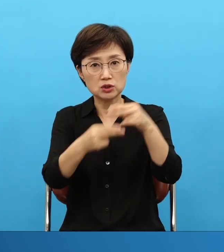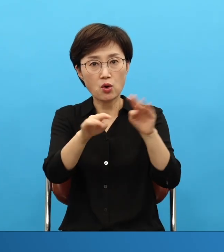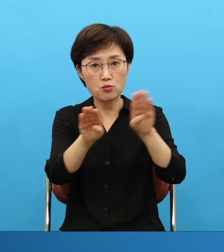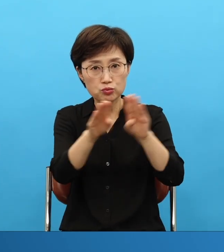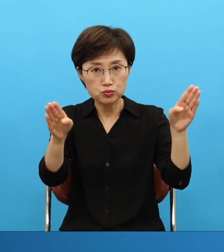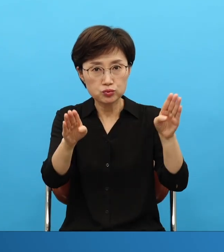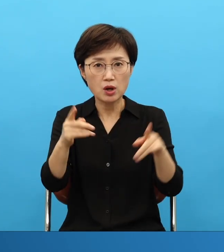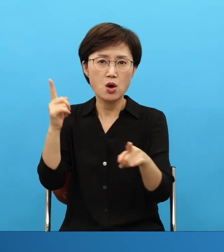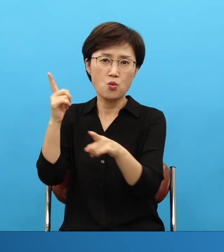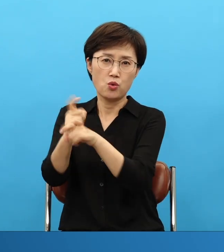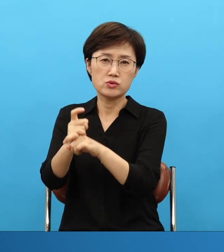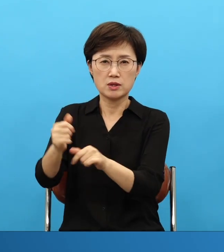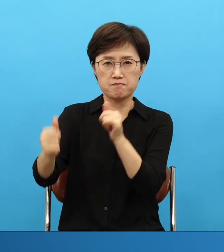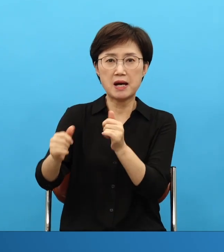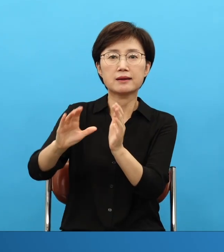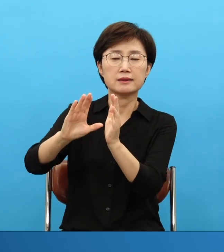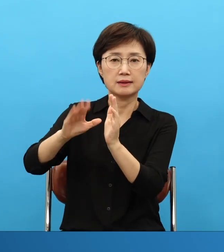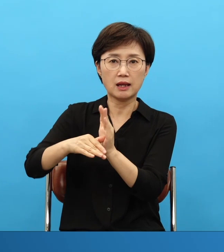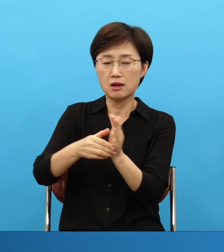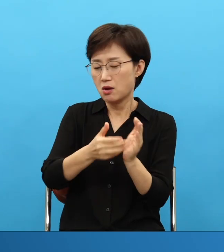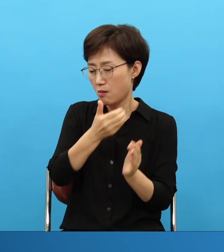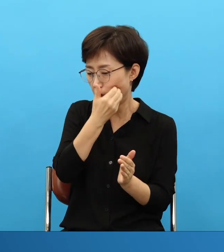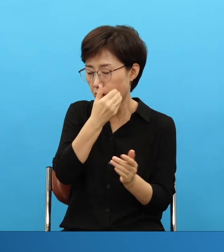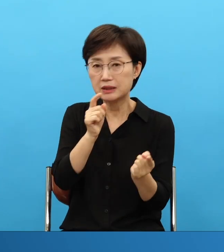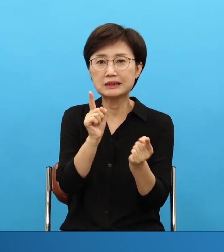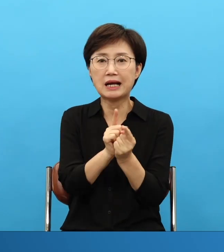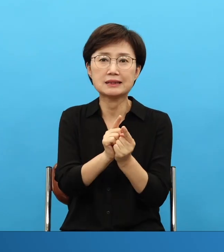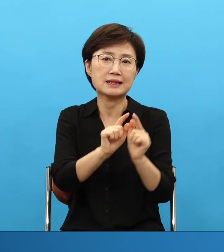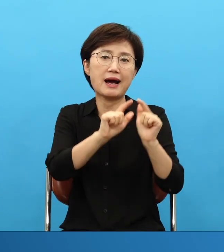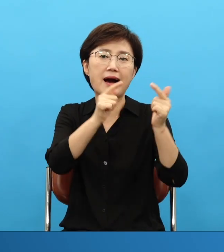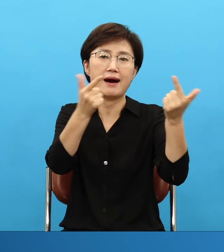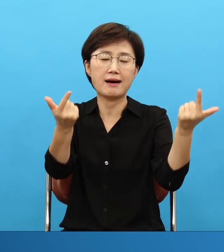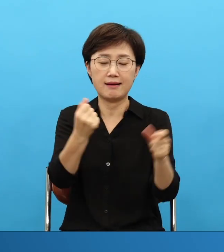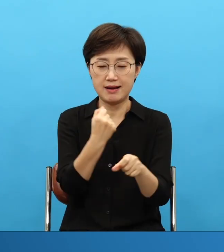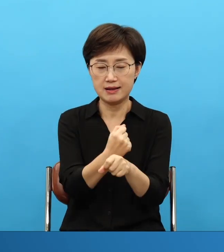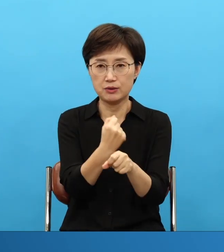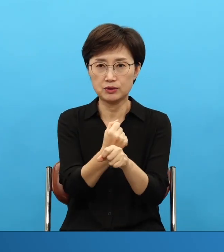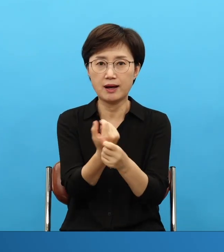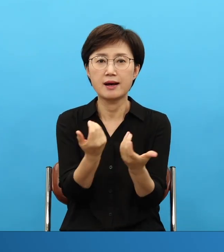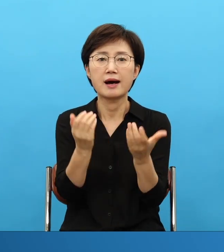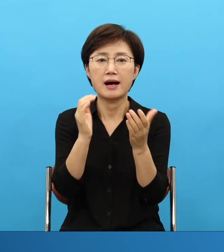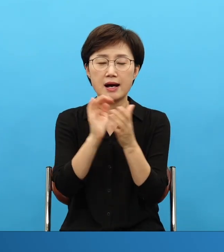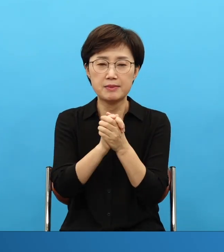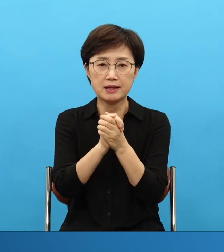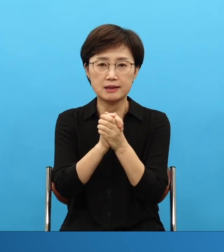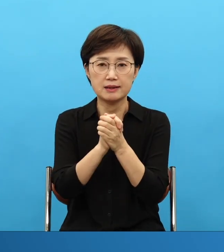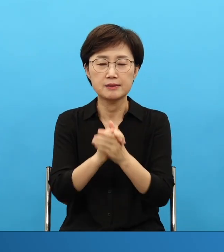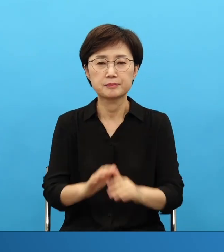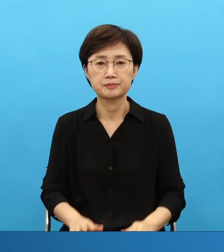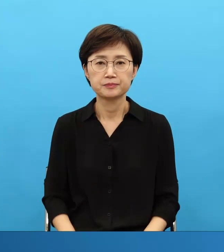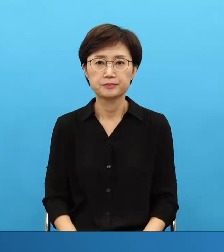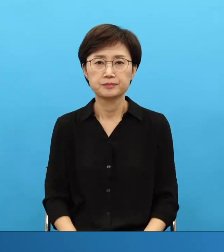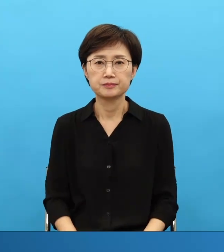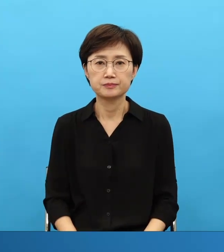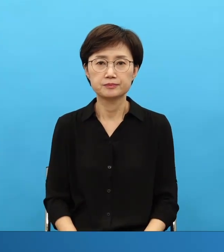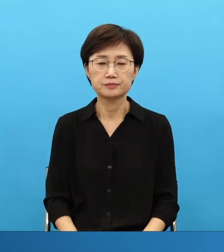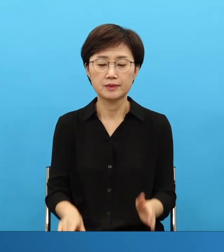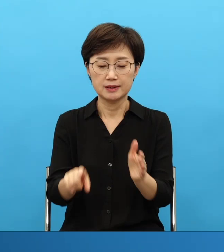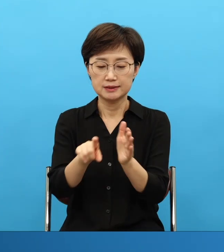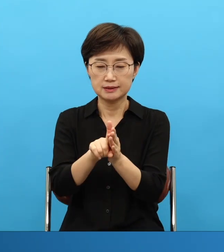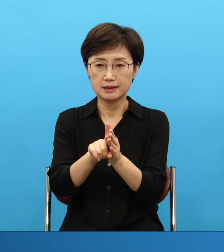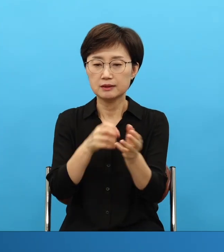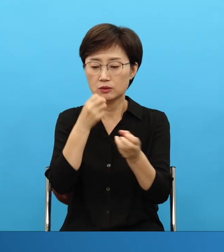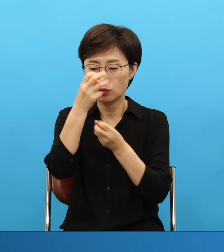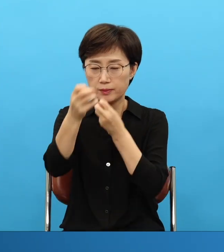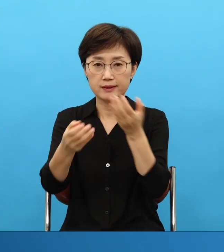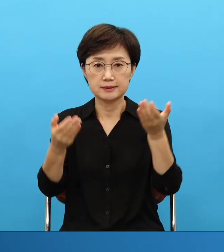그들이 성문에서 그들의 원수와談판할 때 수치를 당하지 아니하리로다. 아멘. 우리의 신앙을 고백합니다.